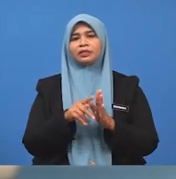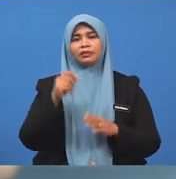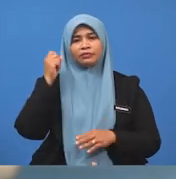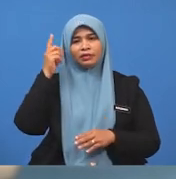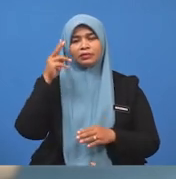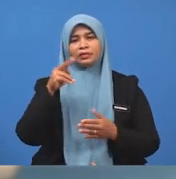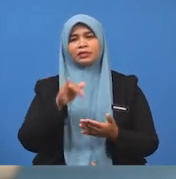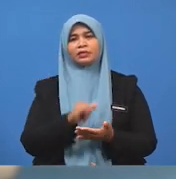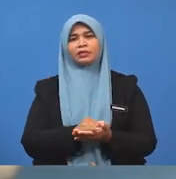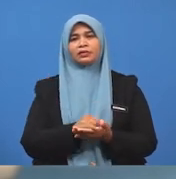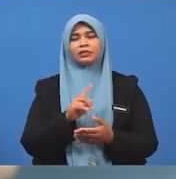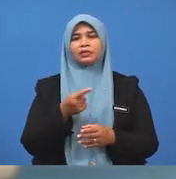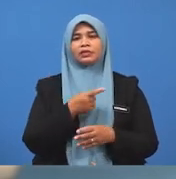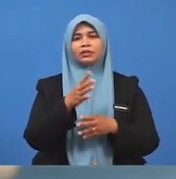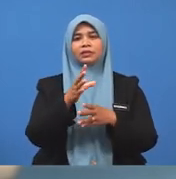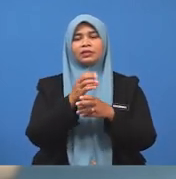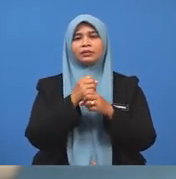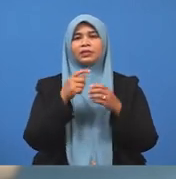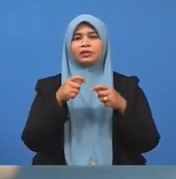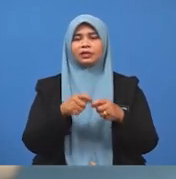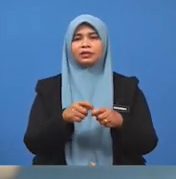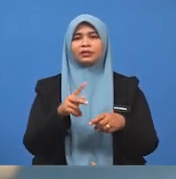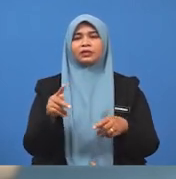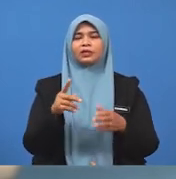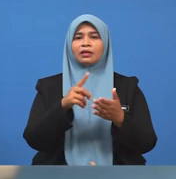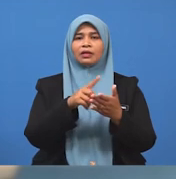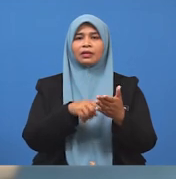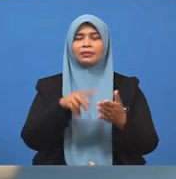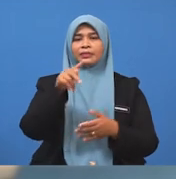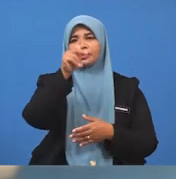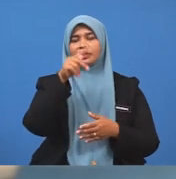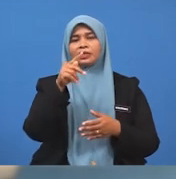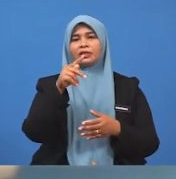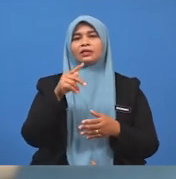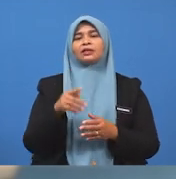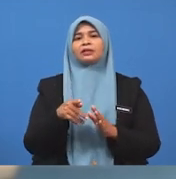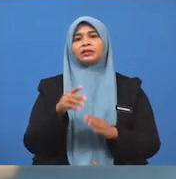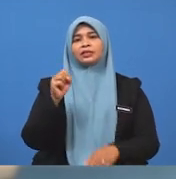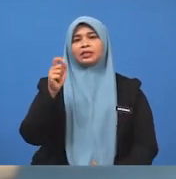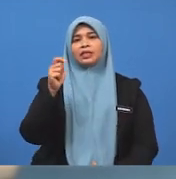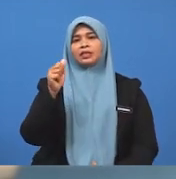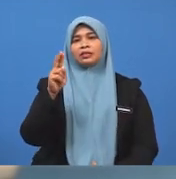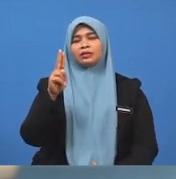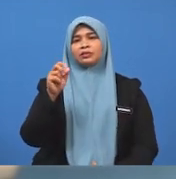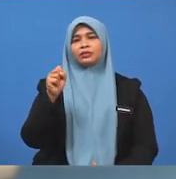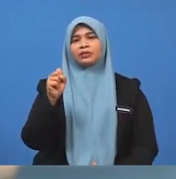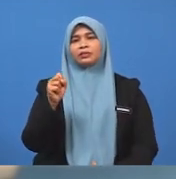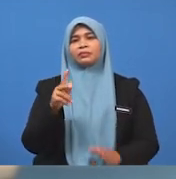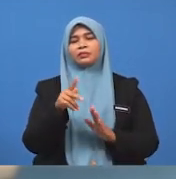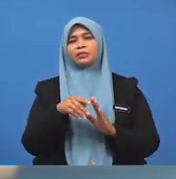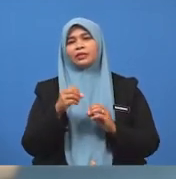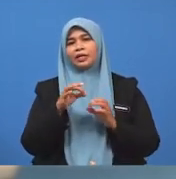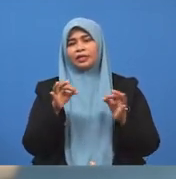tersebut kita dapat menentukan apakah status pernyataan tersebut sama ada